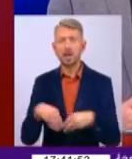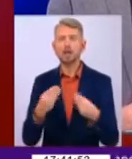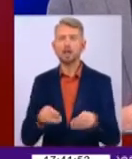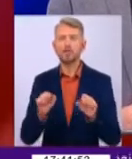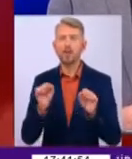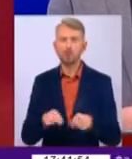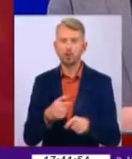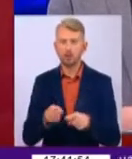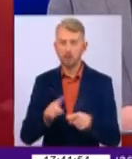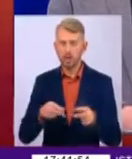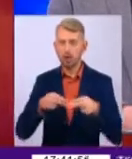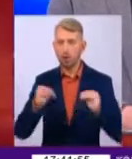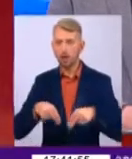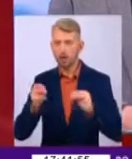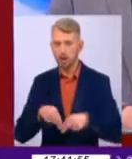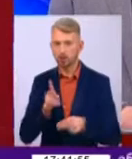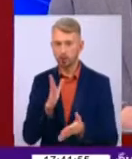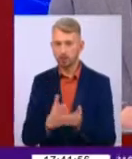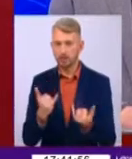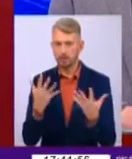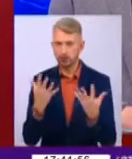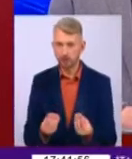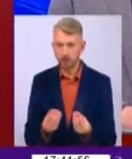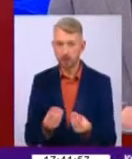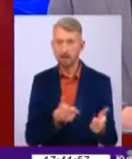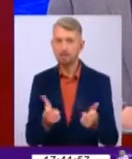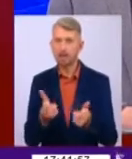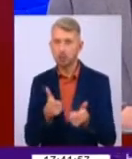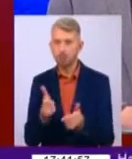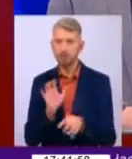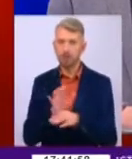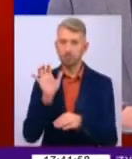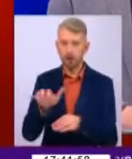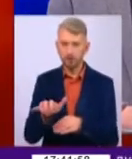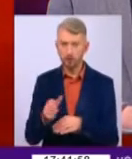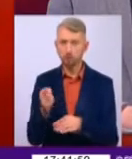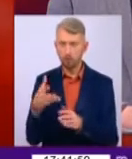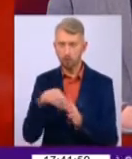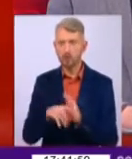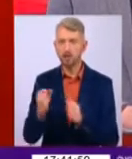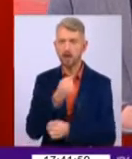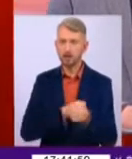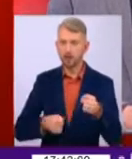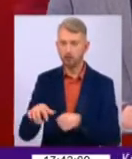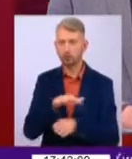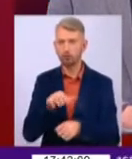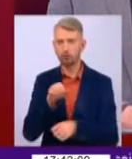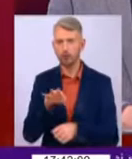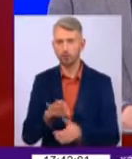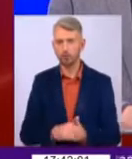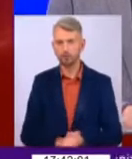возможность вот этих контрактников, которые есть на сегодняшний день, підготувати і відправити, в тому числі, і на ротацію в зону